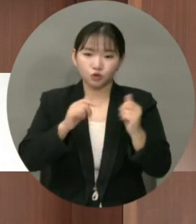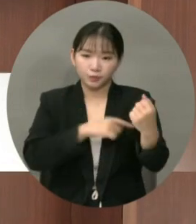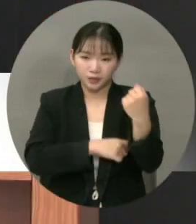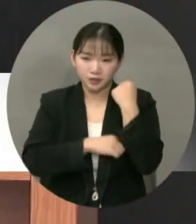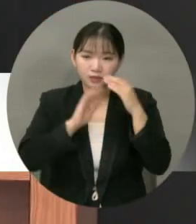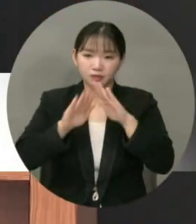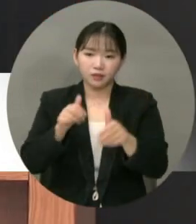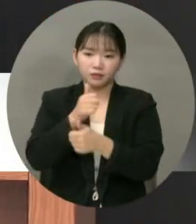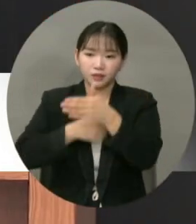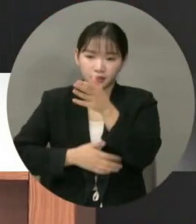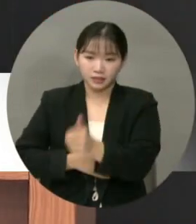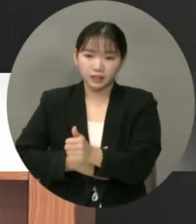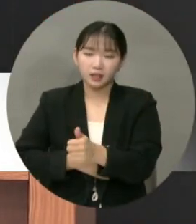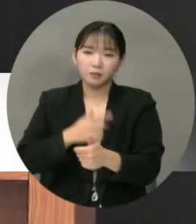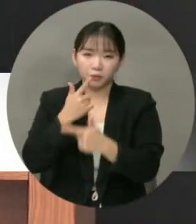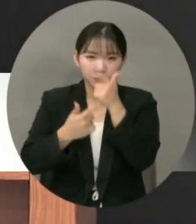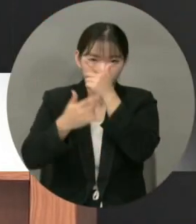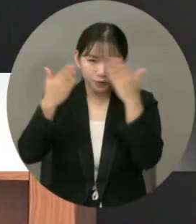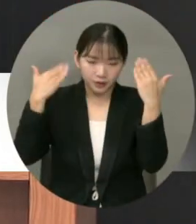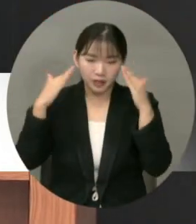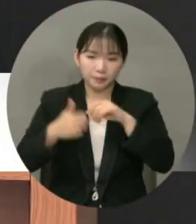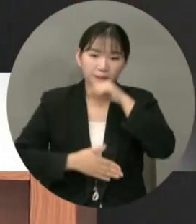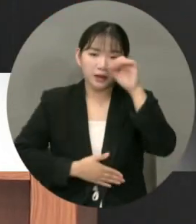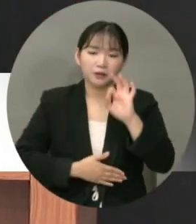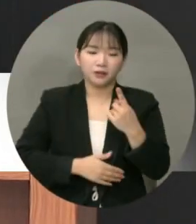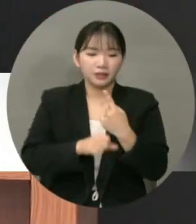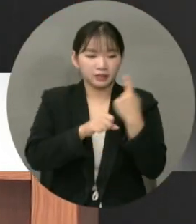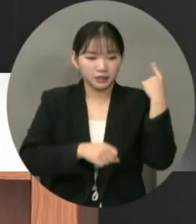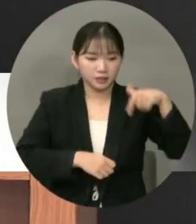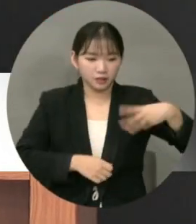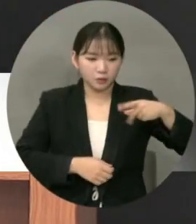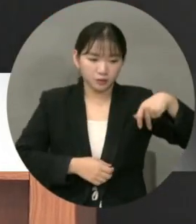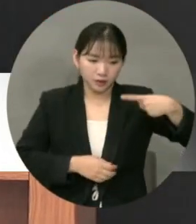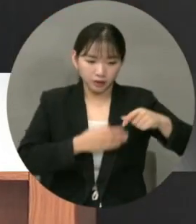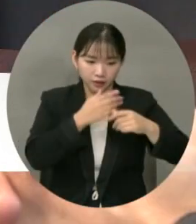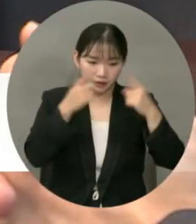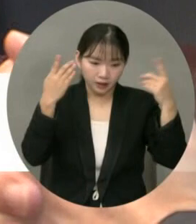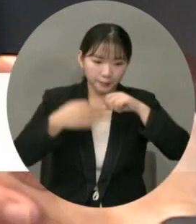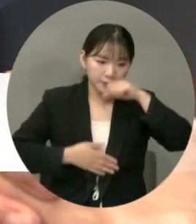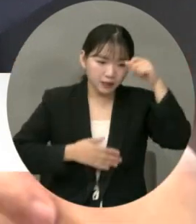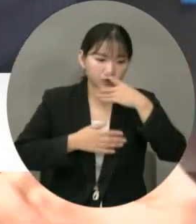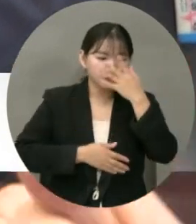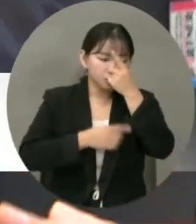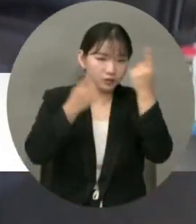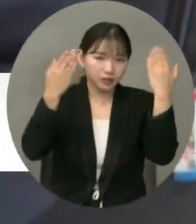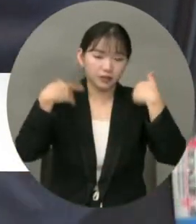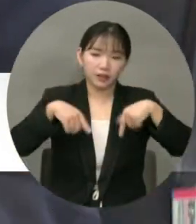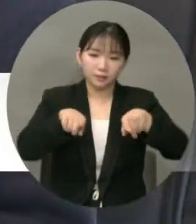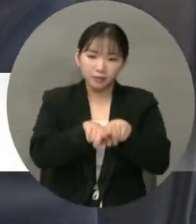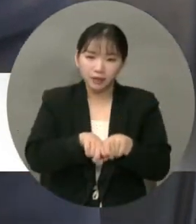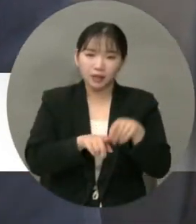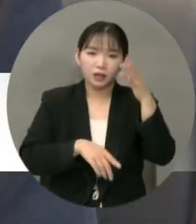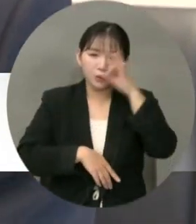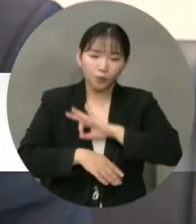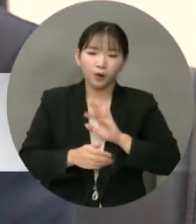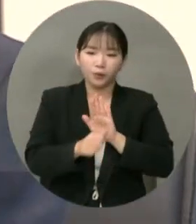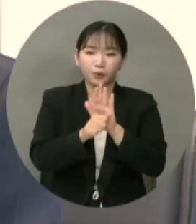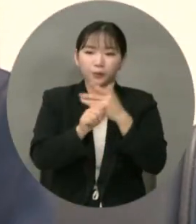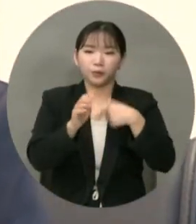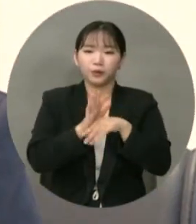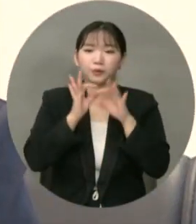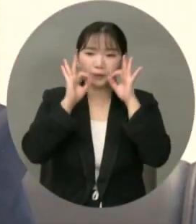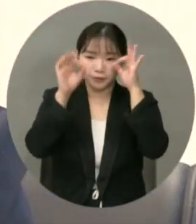전남도당 위원장은 목포대 이번 선정으로 지난해 글로컬 대학에 선정된 순천대와 함께 선정의 효과가 발휘되도록